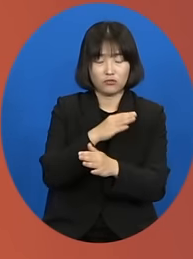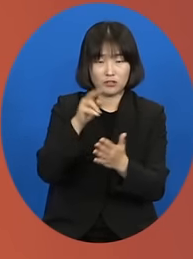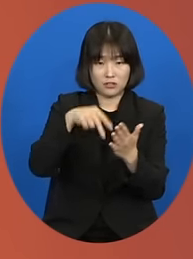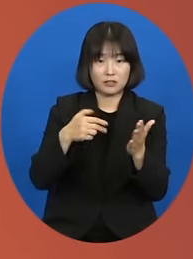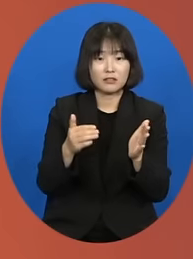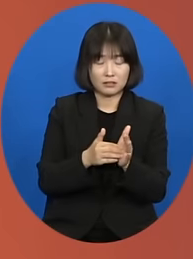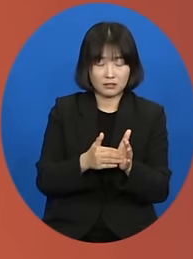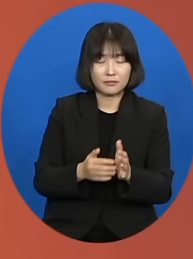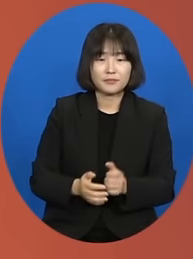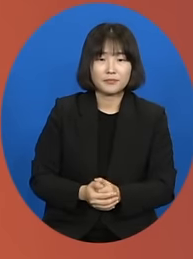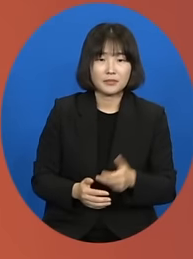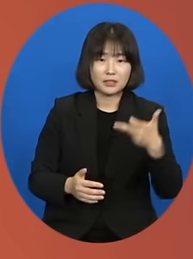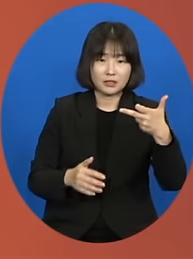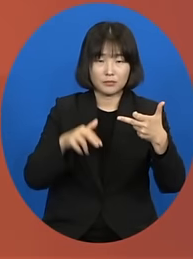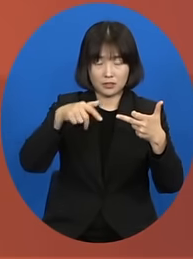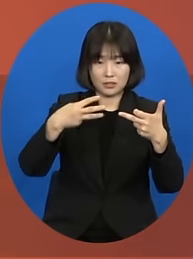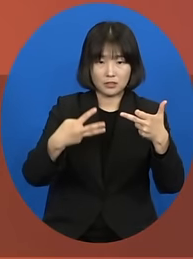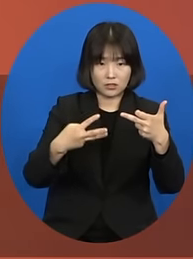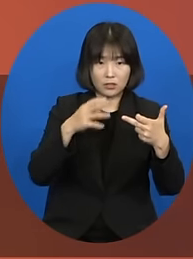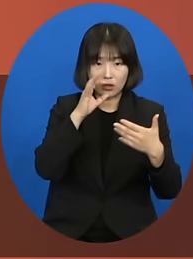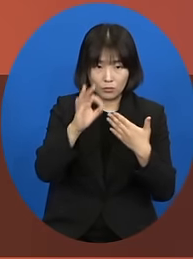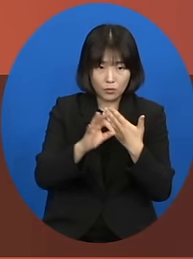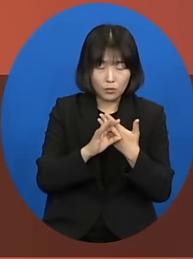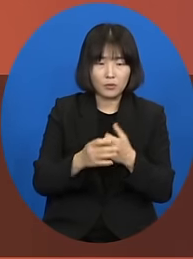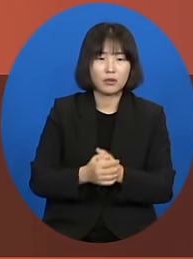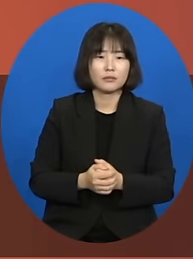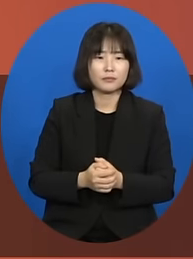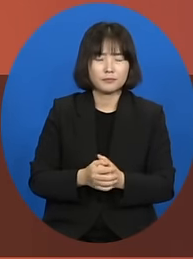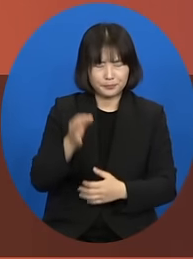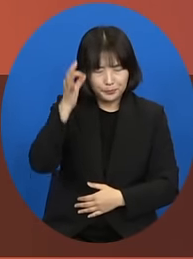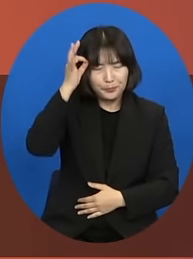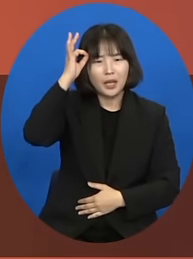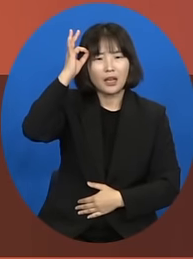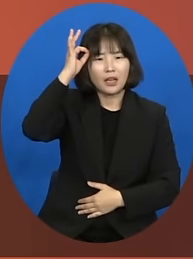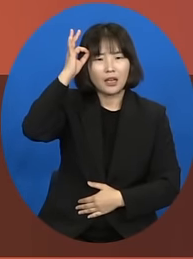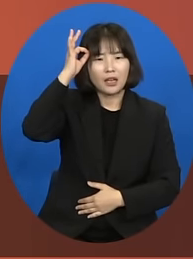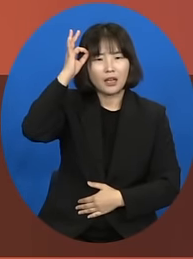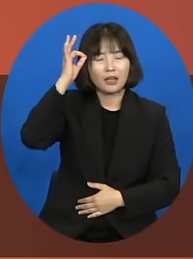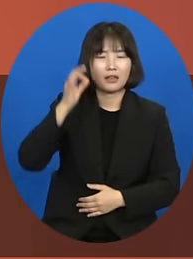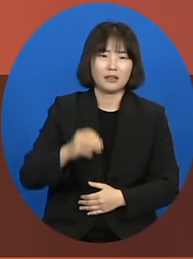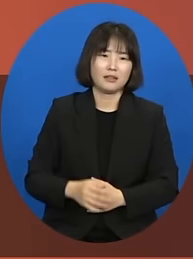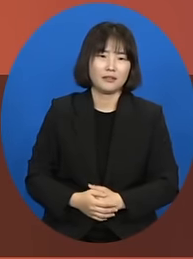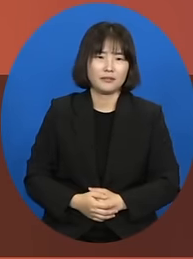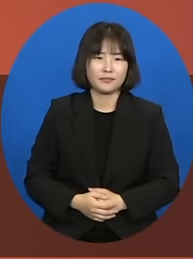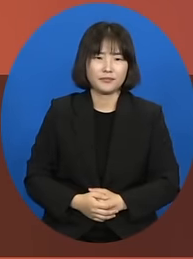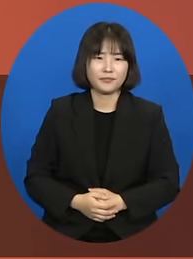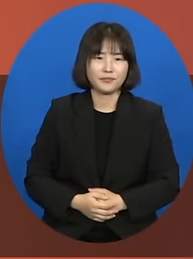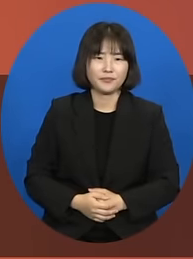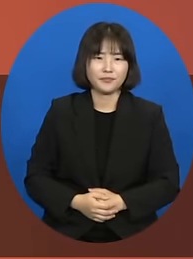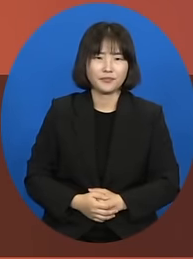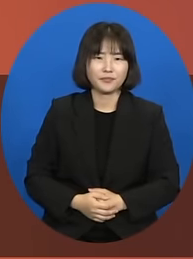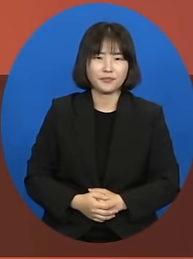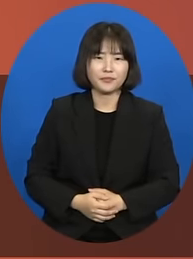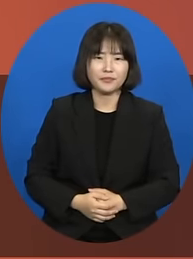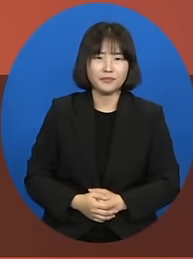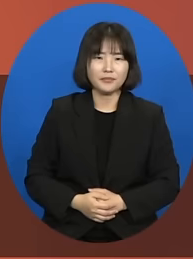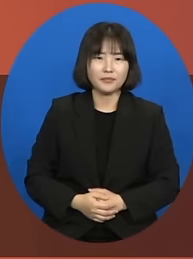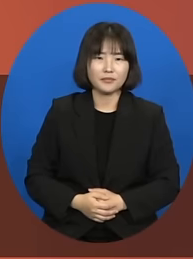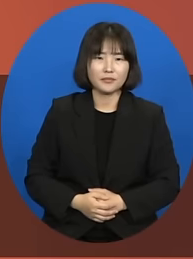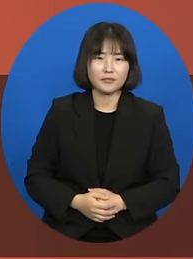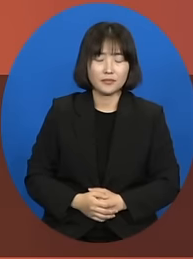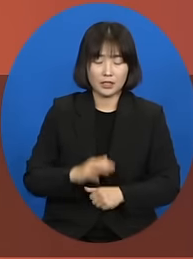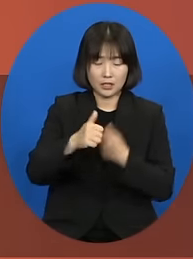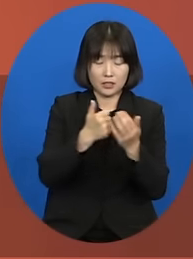있습니까? 17절에 이에 스스로 돌이켜라고 기록하고 있습니다. 우리가 가지고 있는